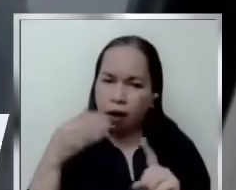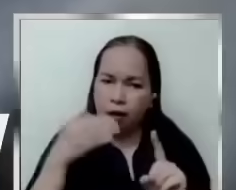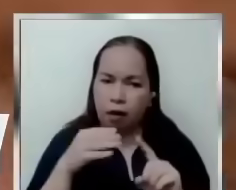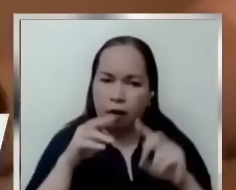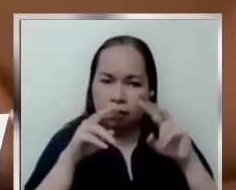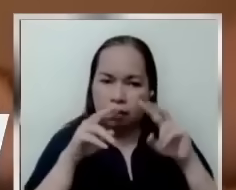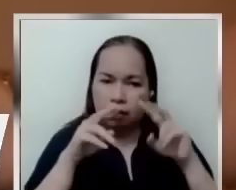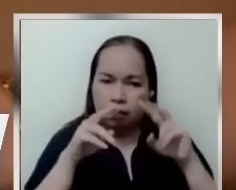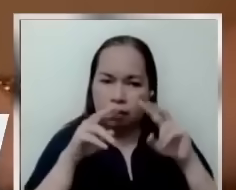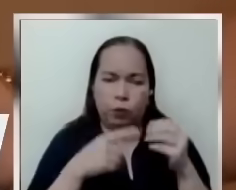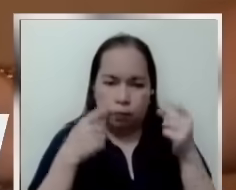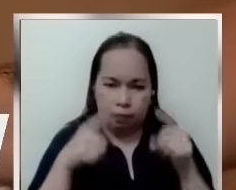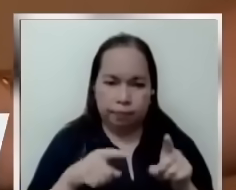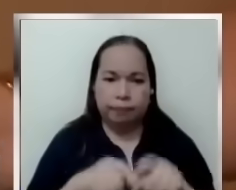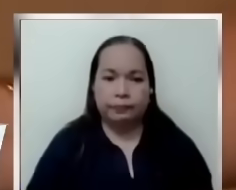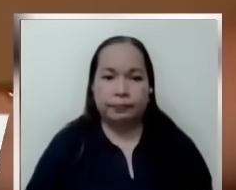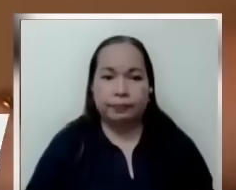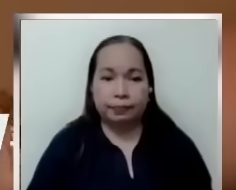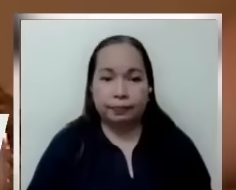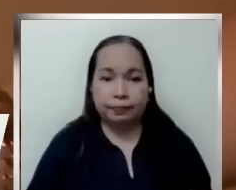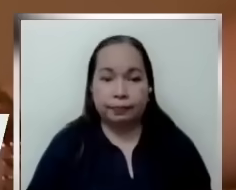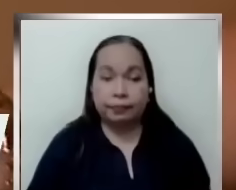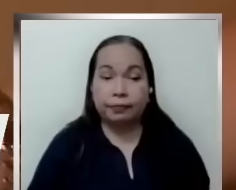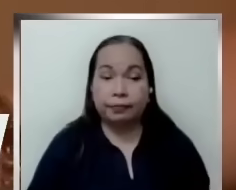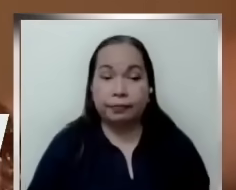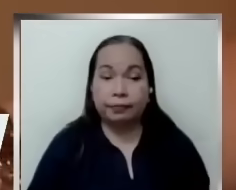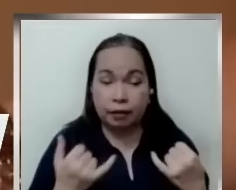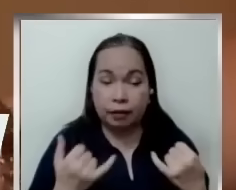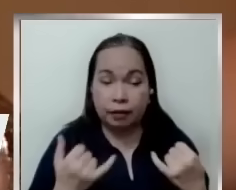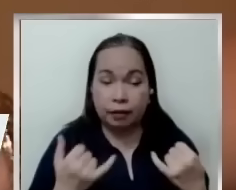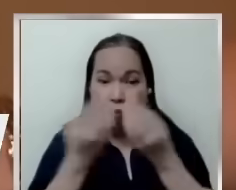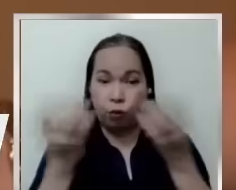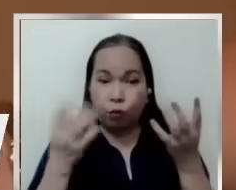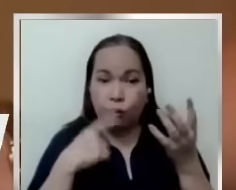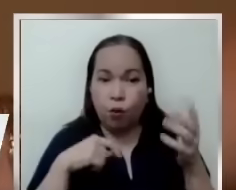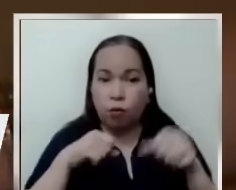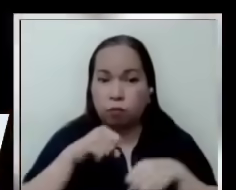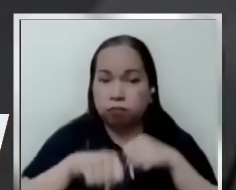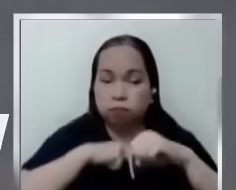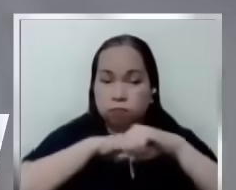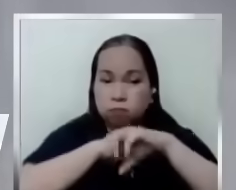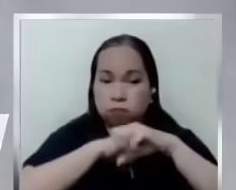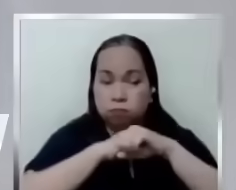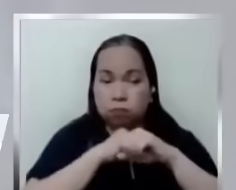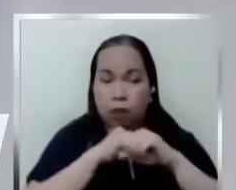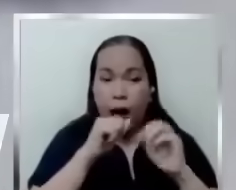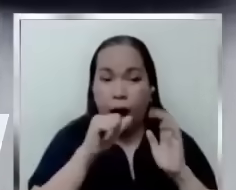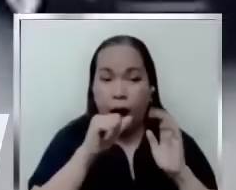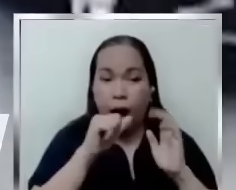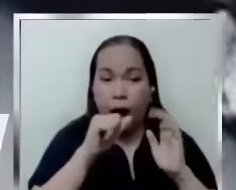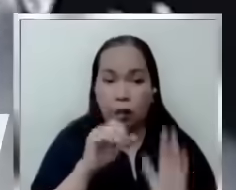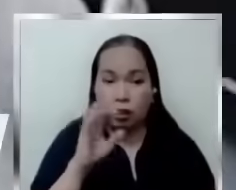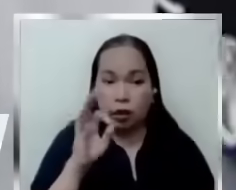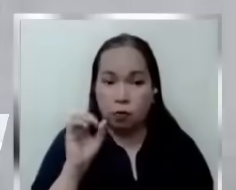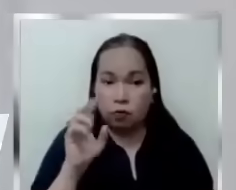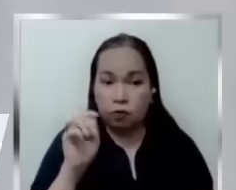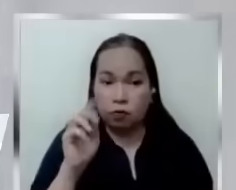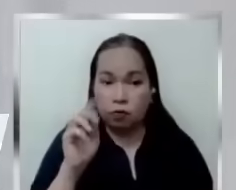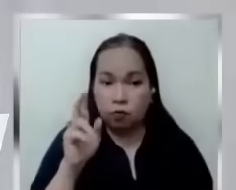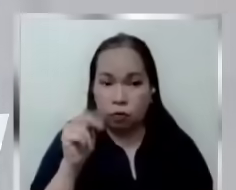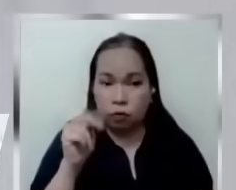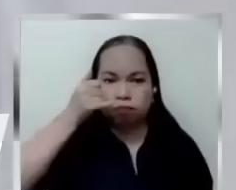insidente. Ngayong araw, inilabas din naman ng cycling advocate na si Attorney Raymond Fortun ang nakuha niyang CCTV ng mismong